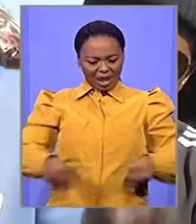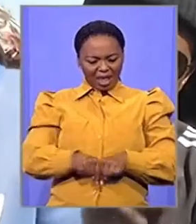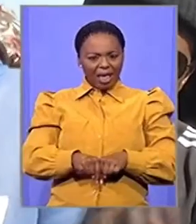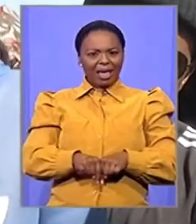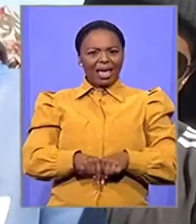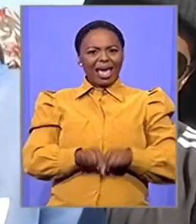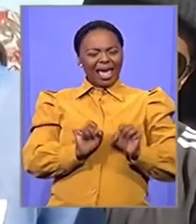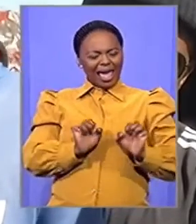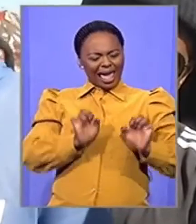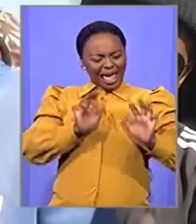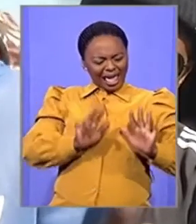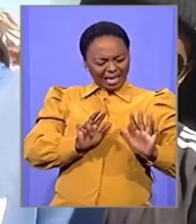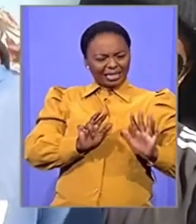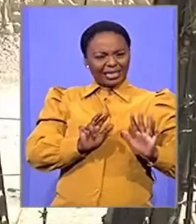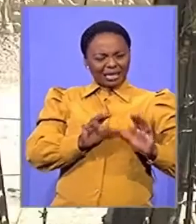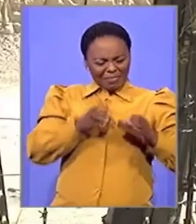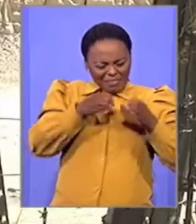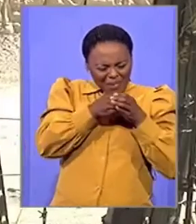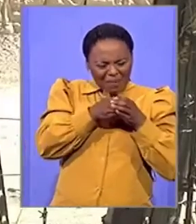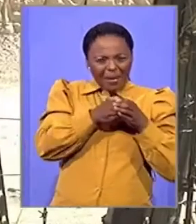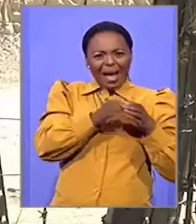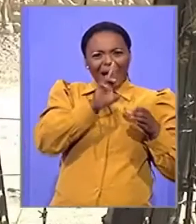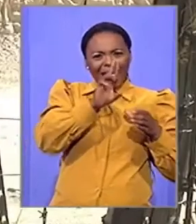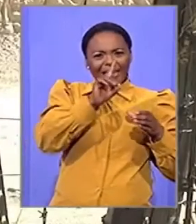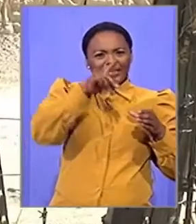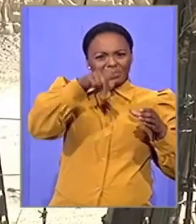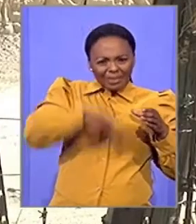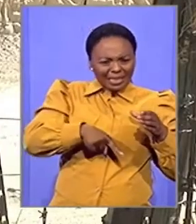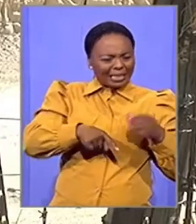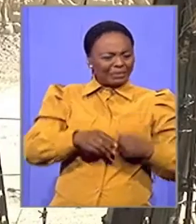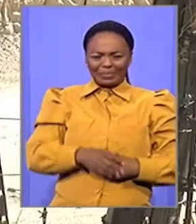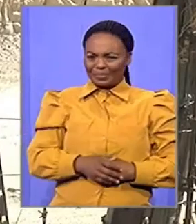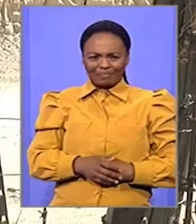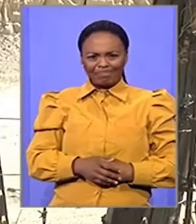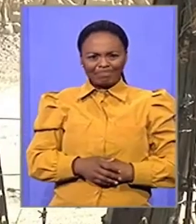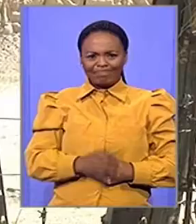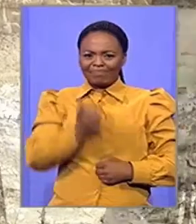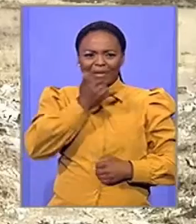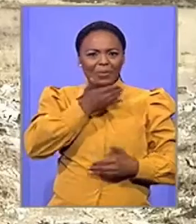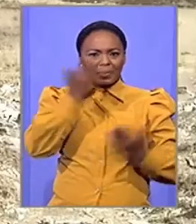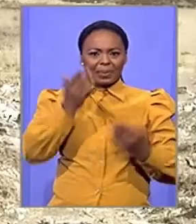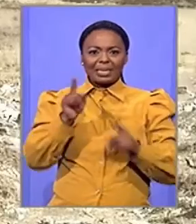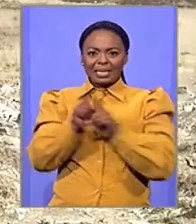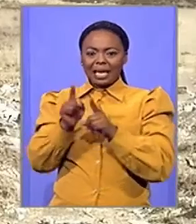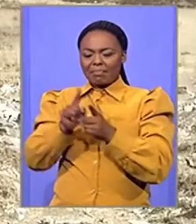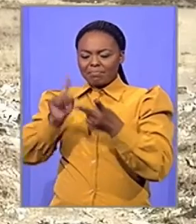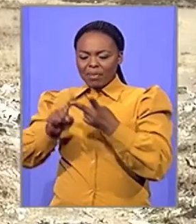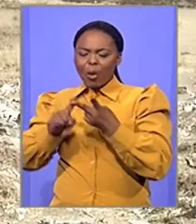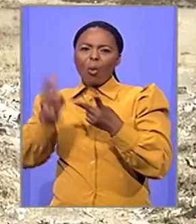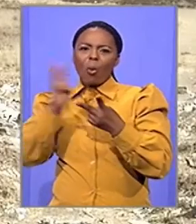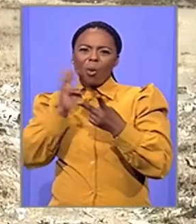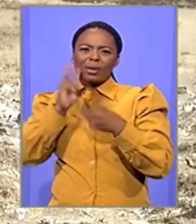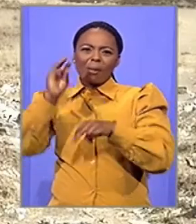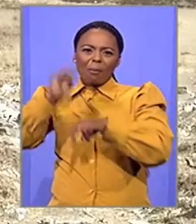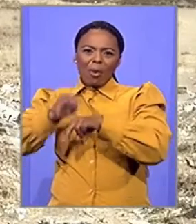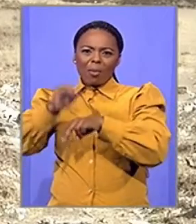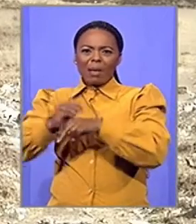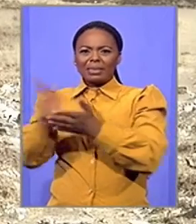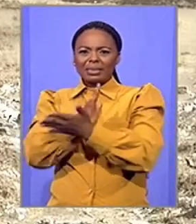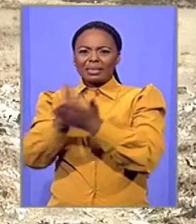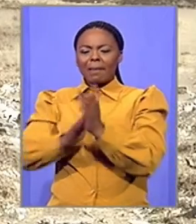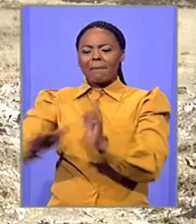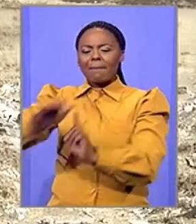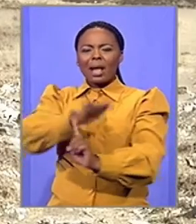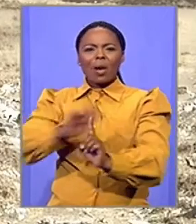re le 8 ka hara RDP. Ba re e se le dilemo tse ngata dibaka tse ding di hloka metsi mme ditsi tse so felleng tsa boithapollo